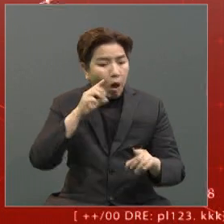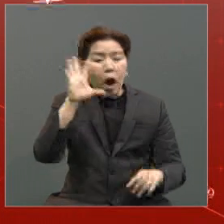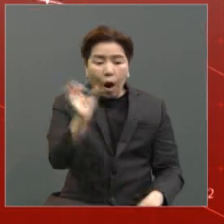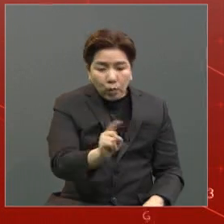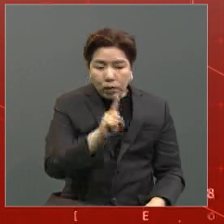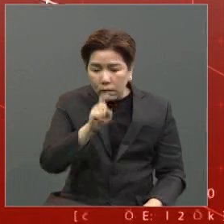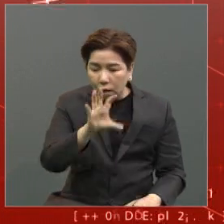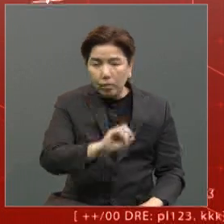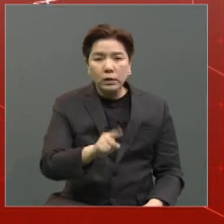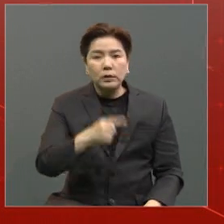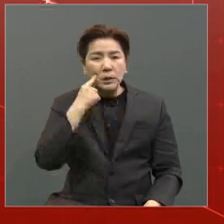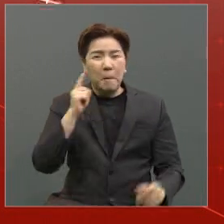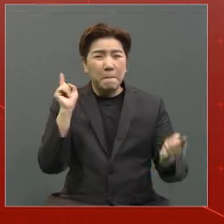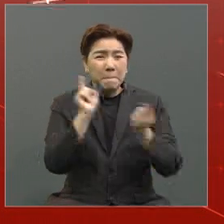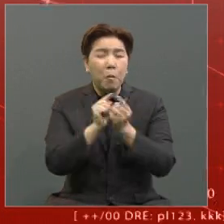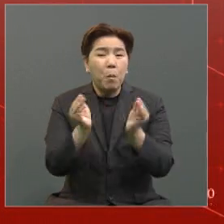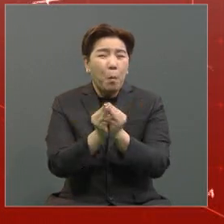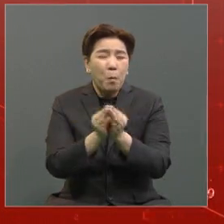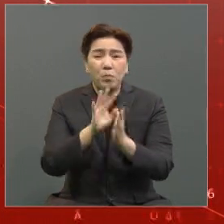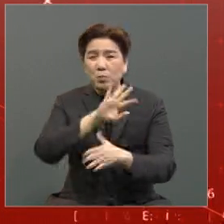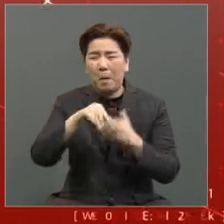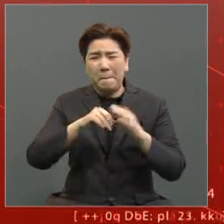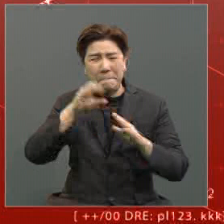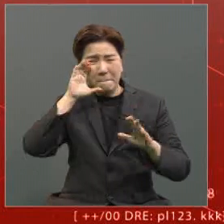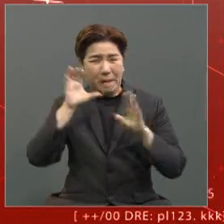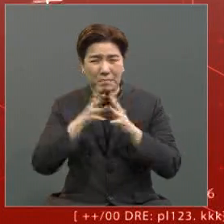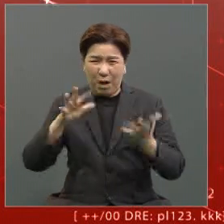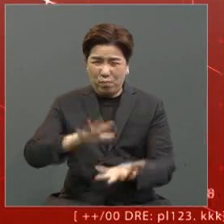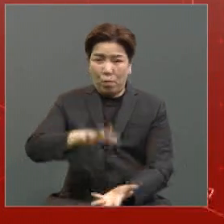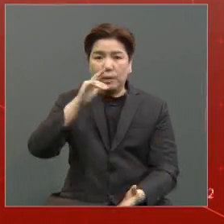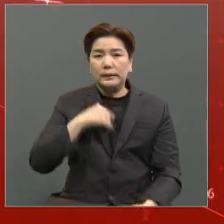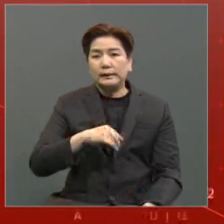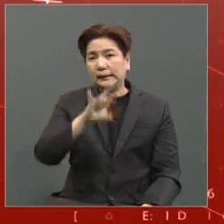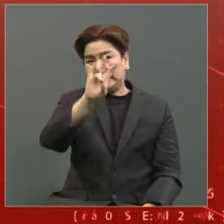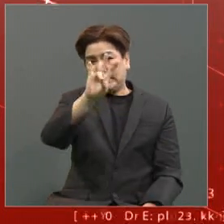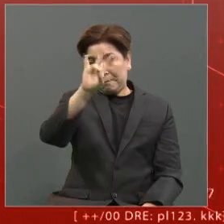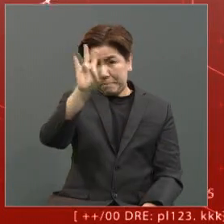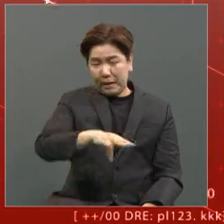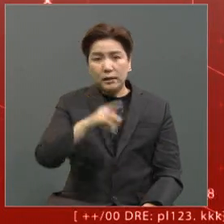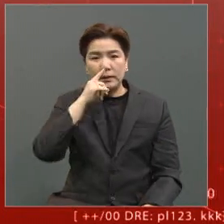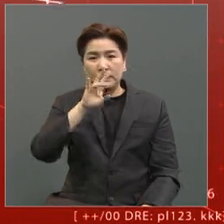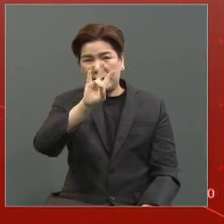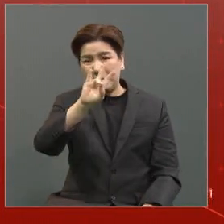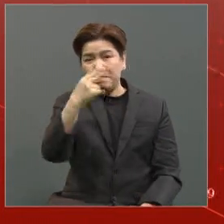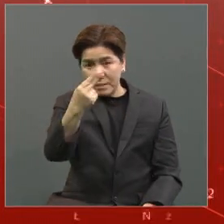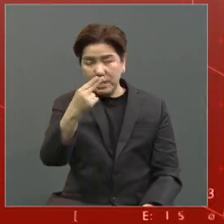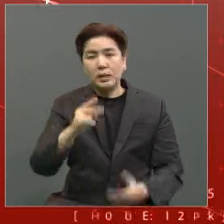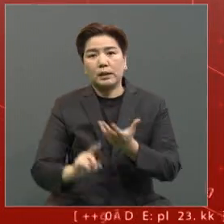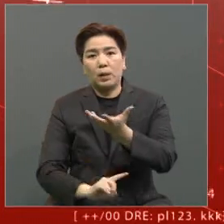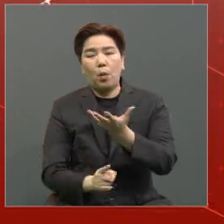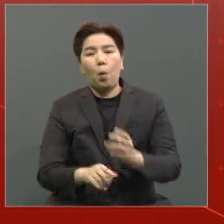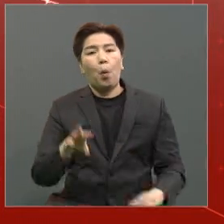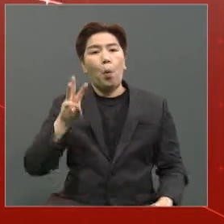ที่มาคุณรู้มั้ยปริมาณเท่าไหร่ดูจากภาพนี้เยอะมากๆนะฮะเกือบ7,000กเอขออภยเกือบ 70,000ก